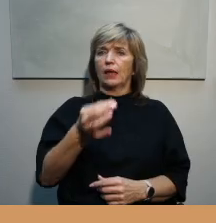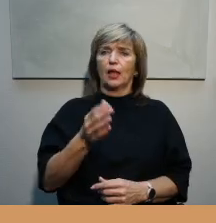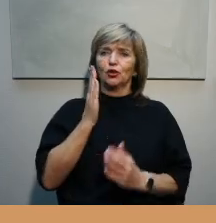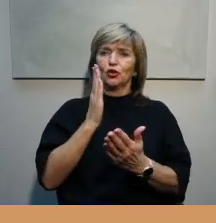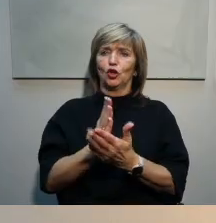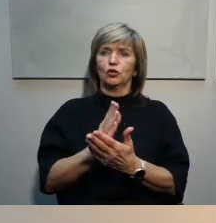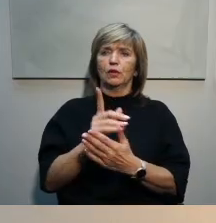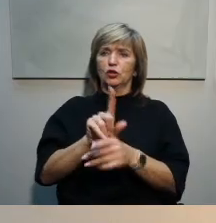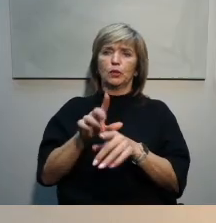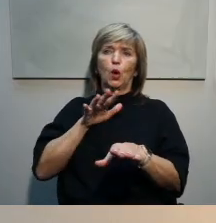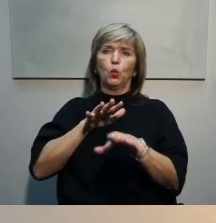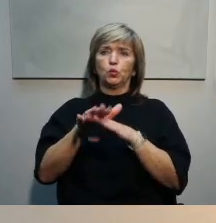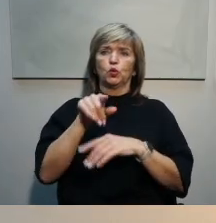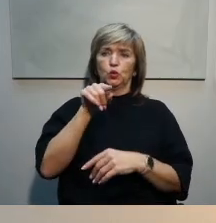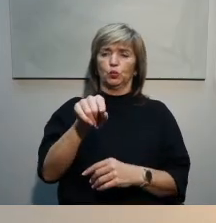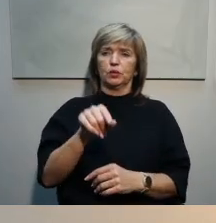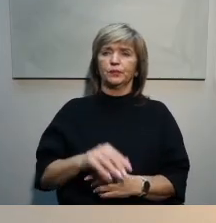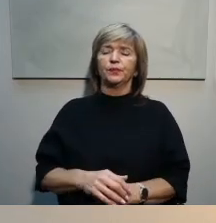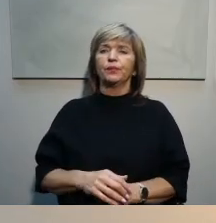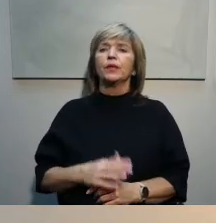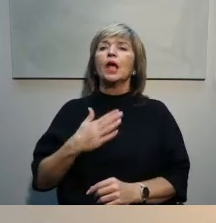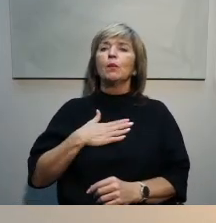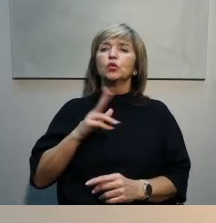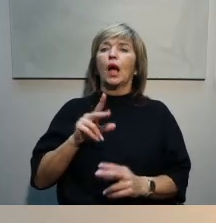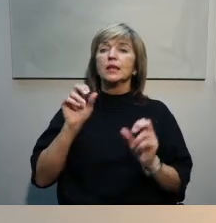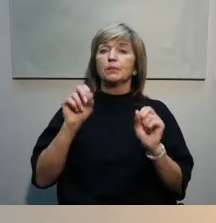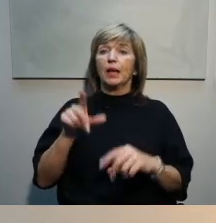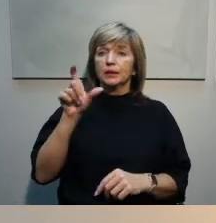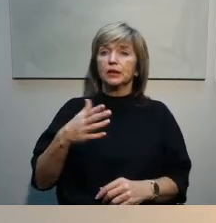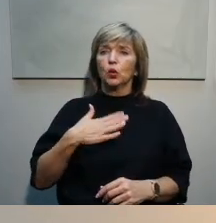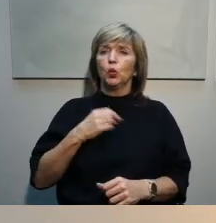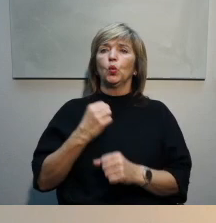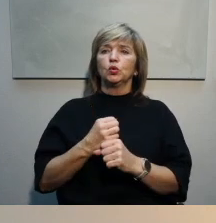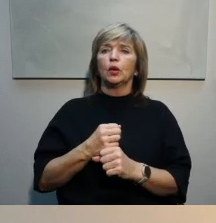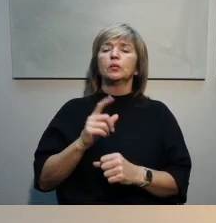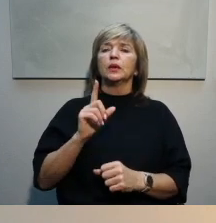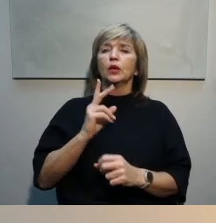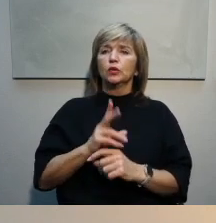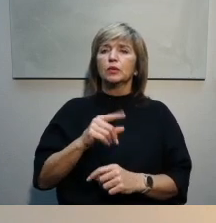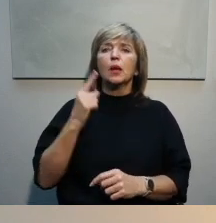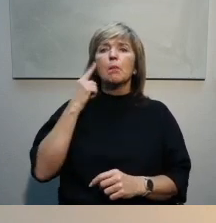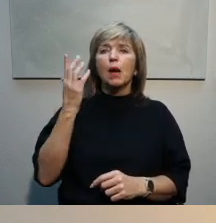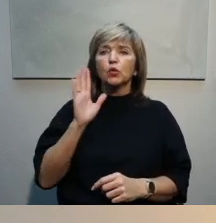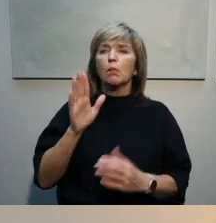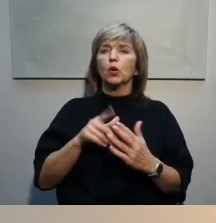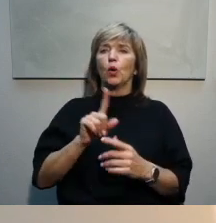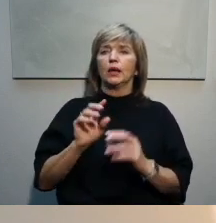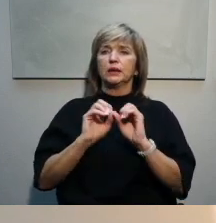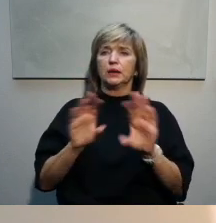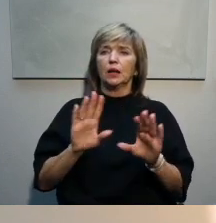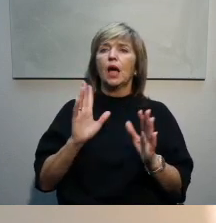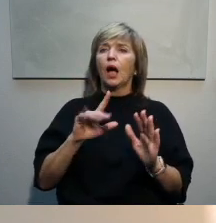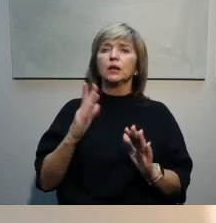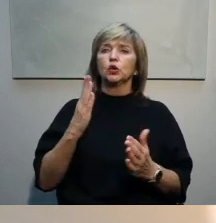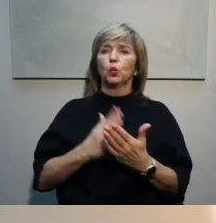jums. Viņš uzbruks jums vienkārši. Un mūsu kā speciālistu uzdevums ir padomāt, par ko ir stāsts. Kas